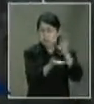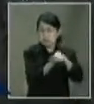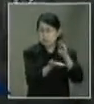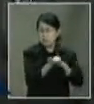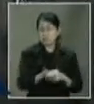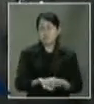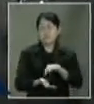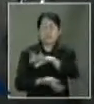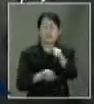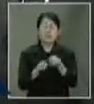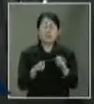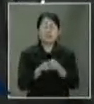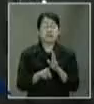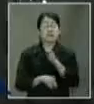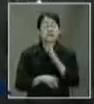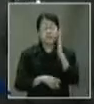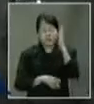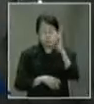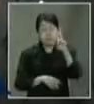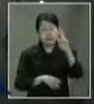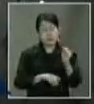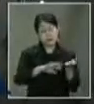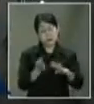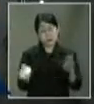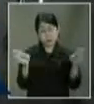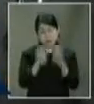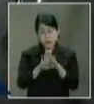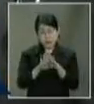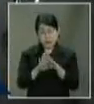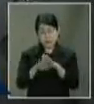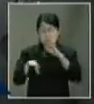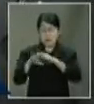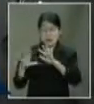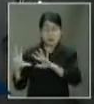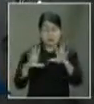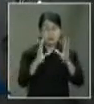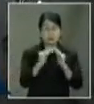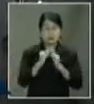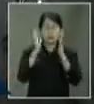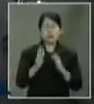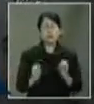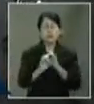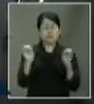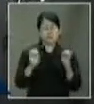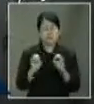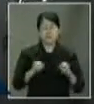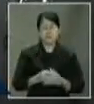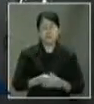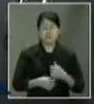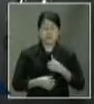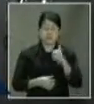ปิดสภาเมื่อไหร่ถ้าท่านเรียกประชุมงบประมาณก็หมดผมไม่ปลอด